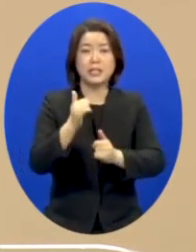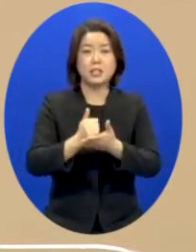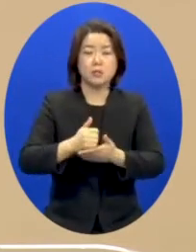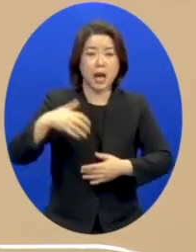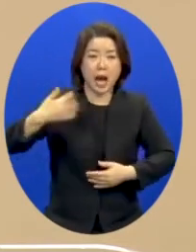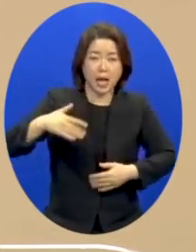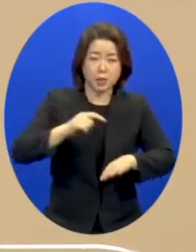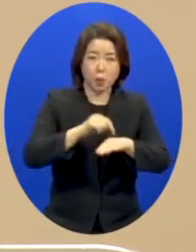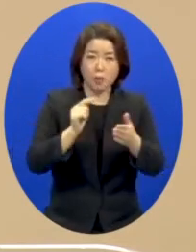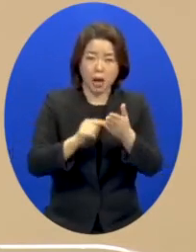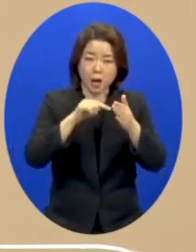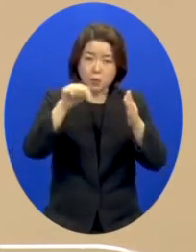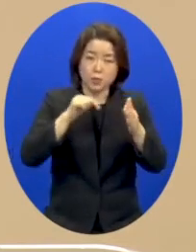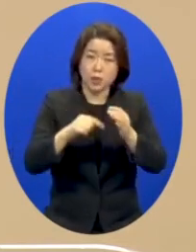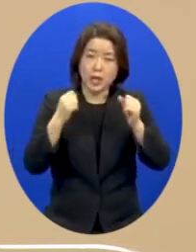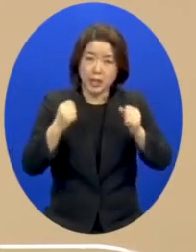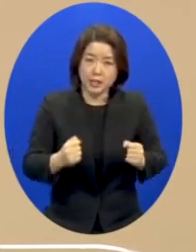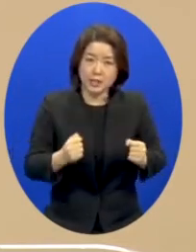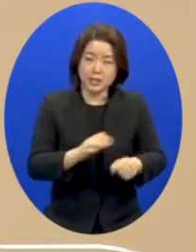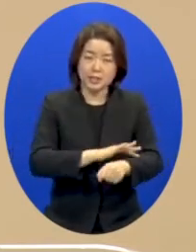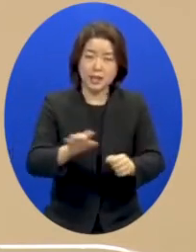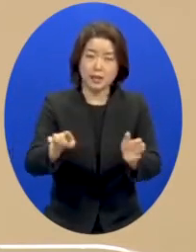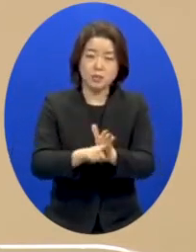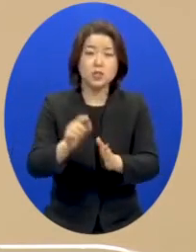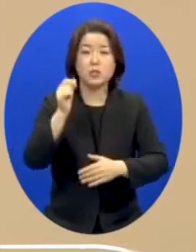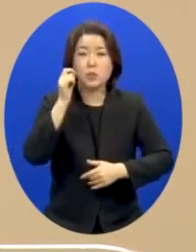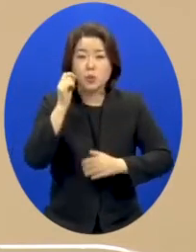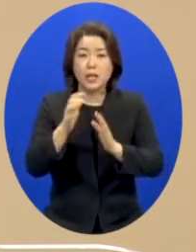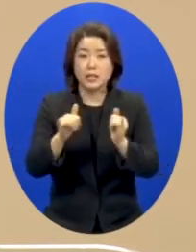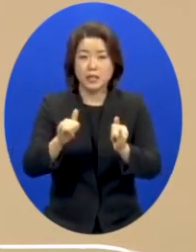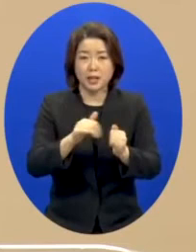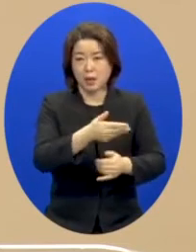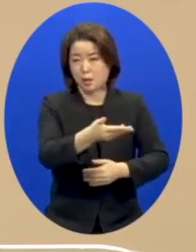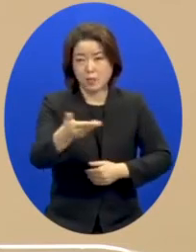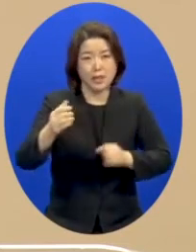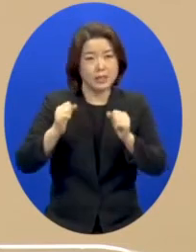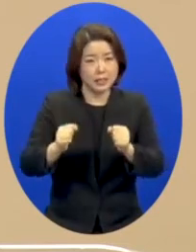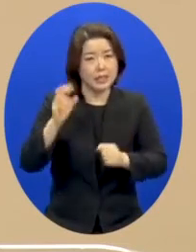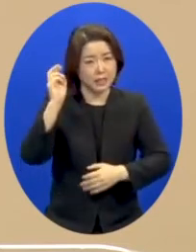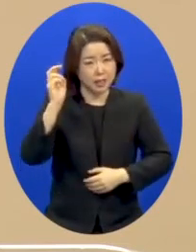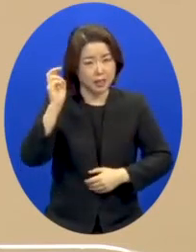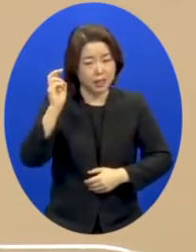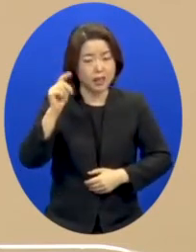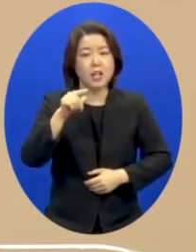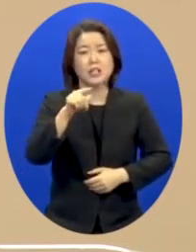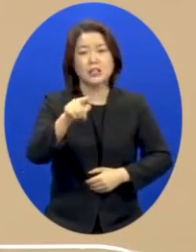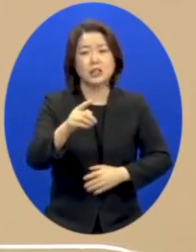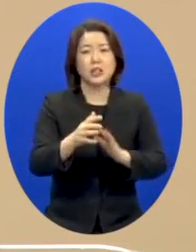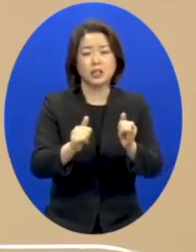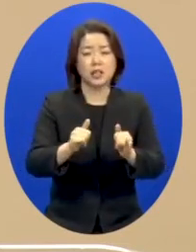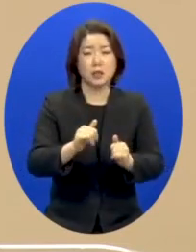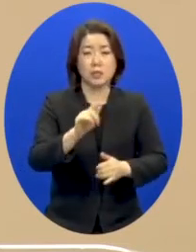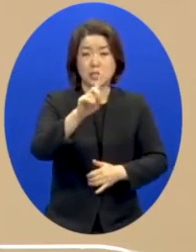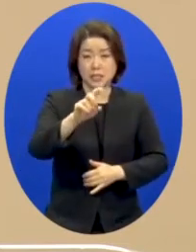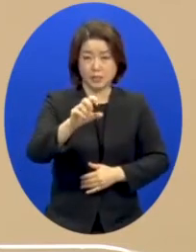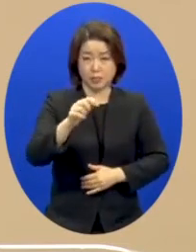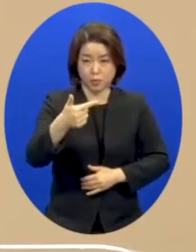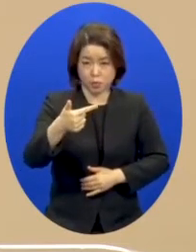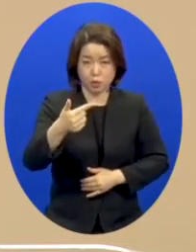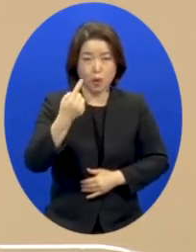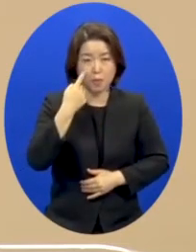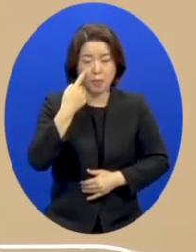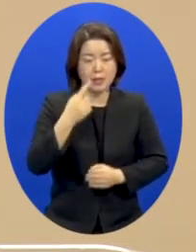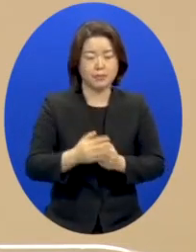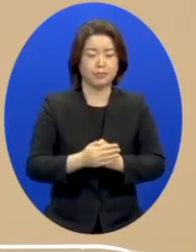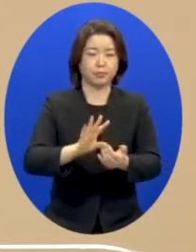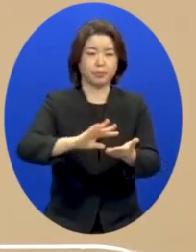마음에 거하신다는 것을 잘 믿어지지 않으시는 분이 계실 겁니다. 그런 분들은 16절을 한번 보시기 바랍니다.